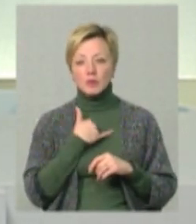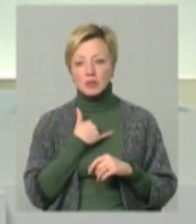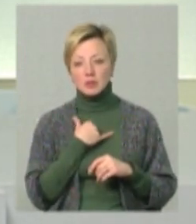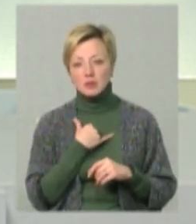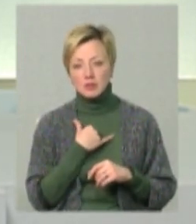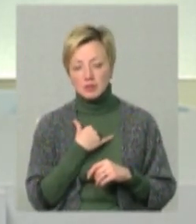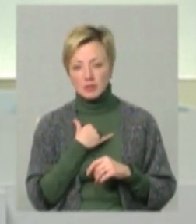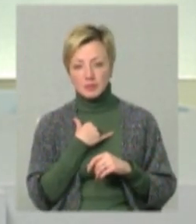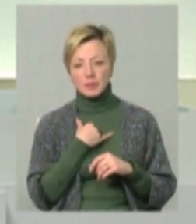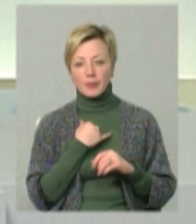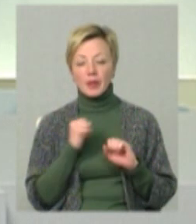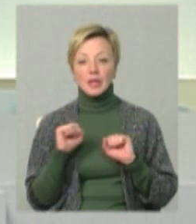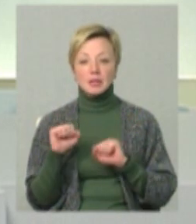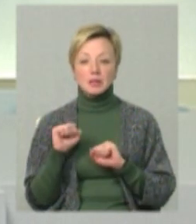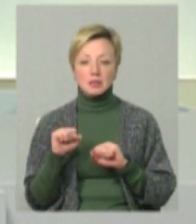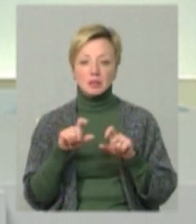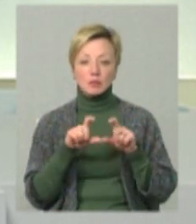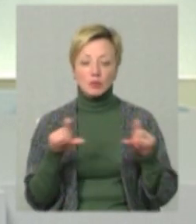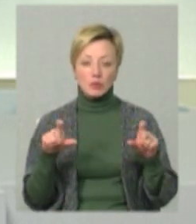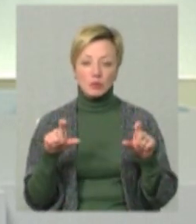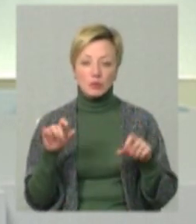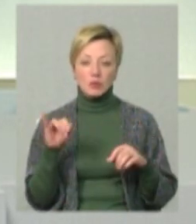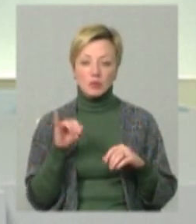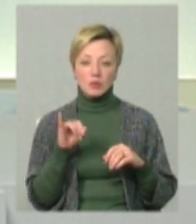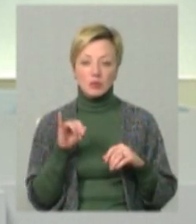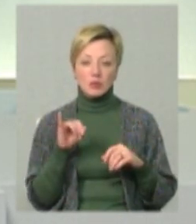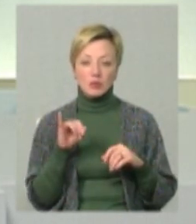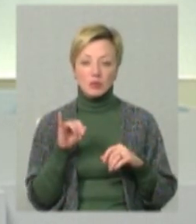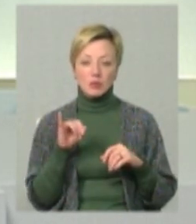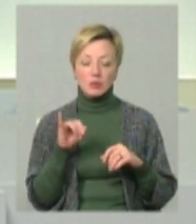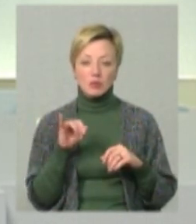нас захисних споруд та